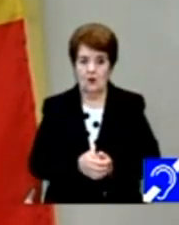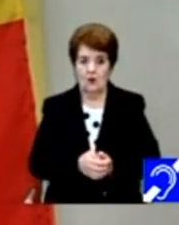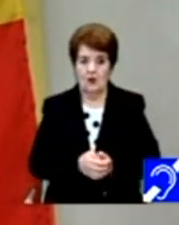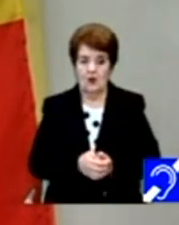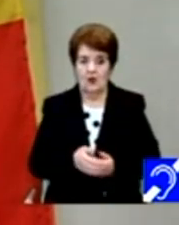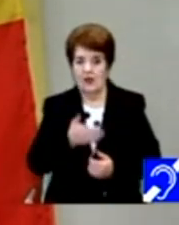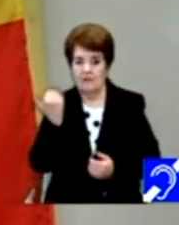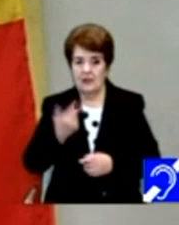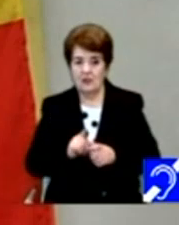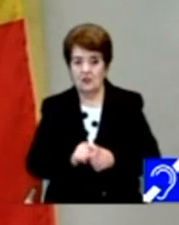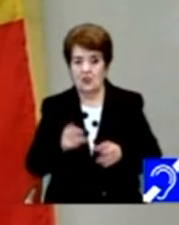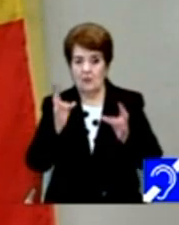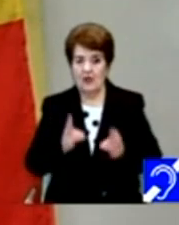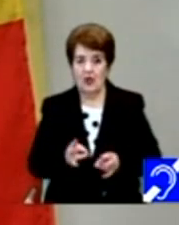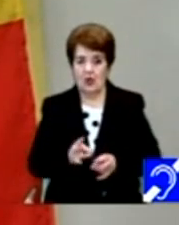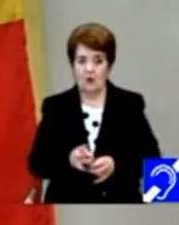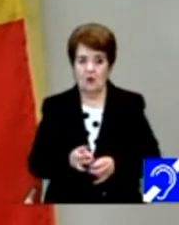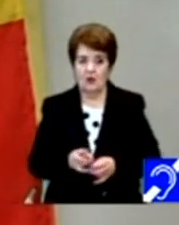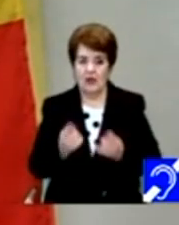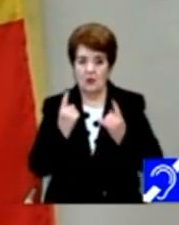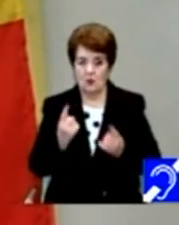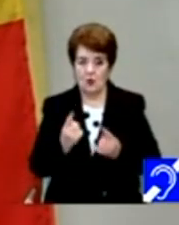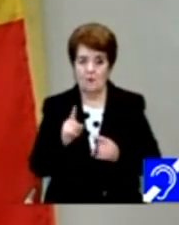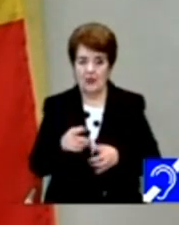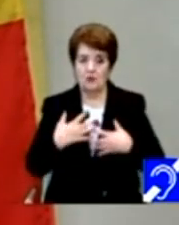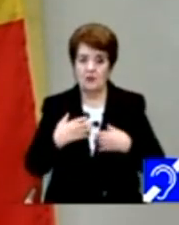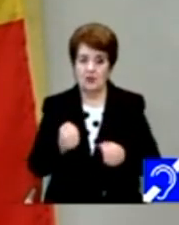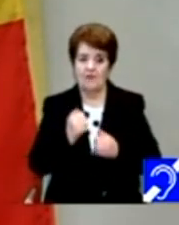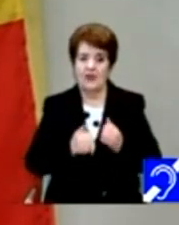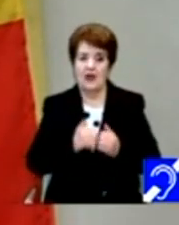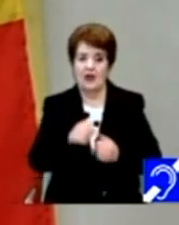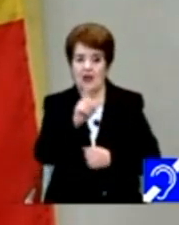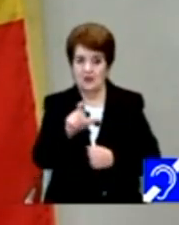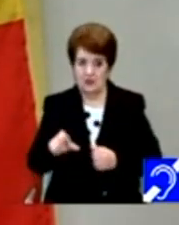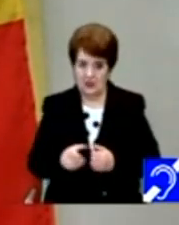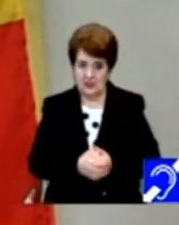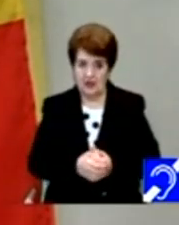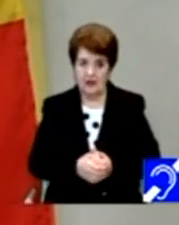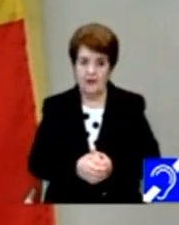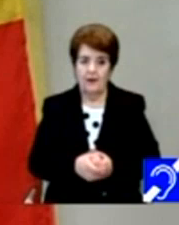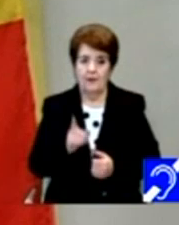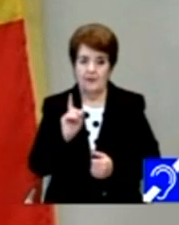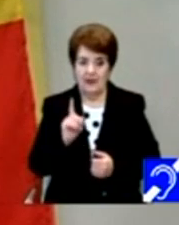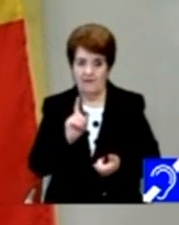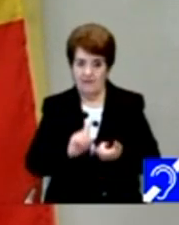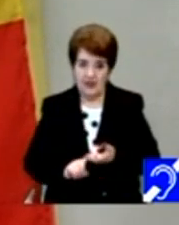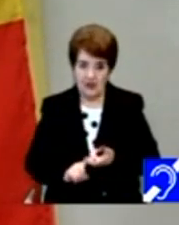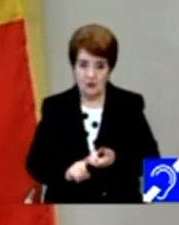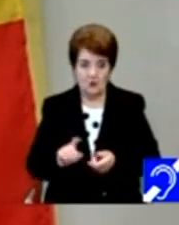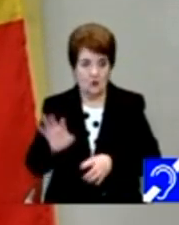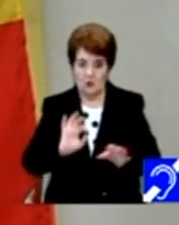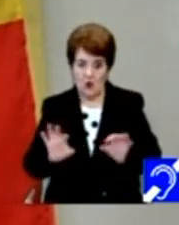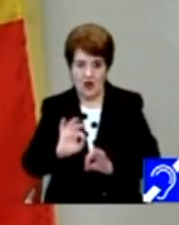evita acest pericol enorm pentru sănătatea fiecărui cetățean, deoarece virusul nu